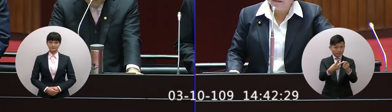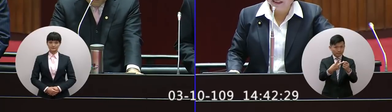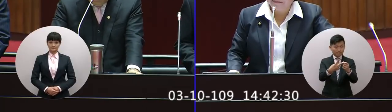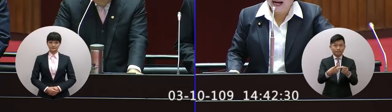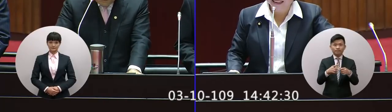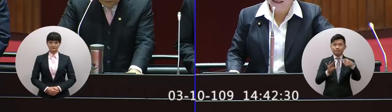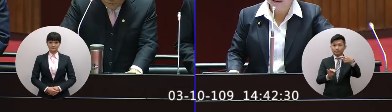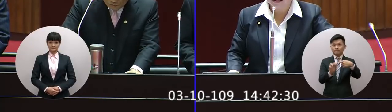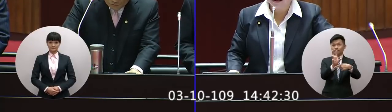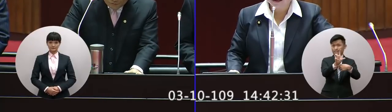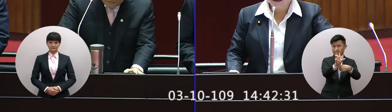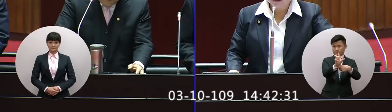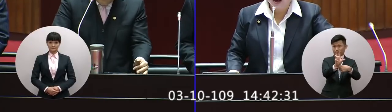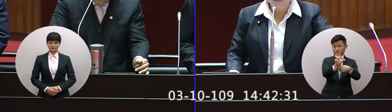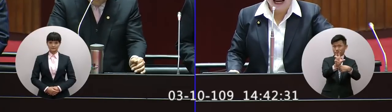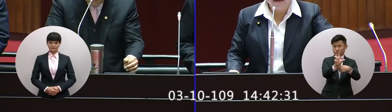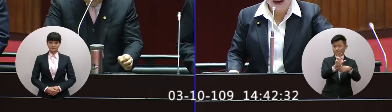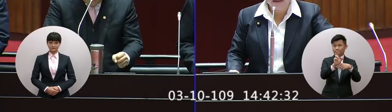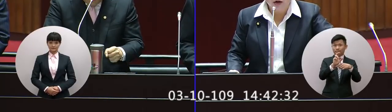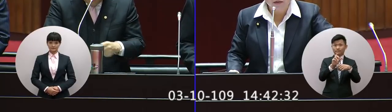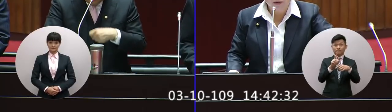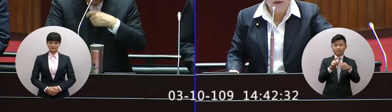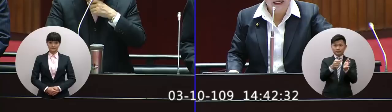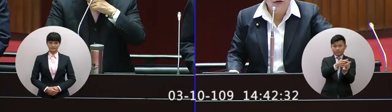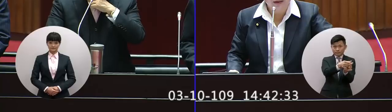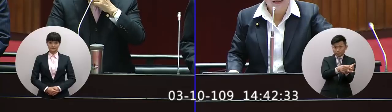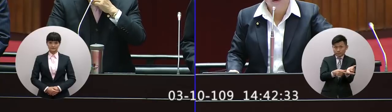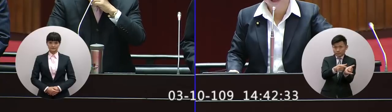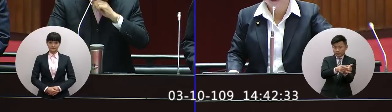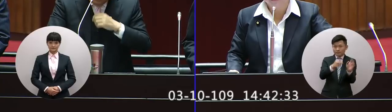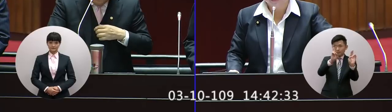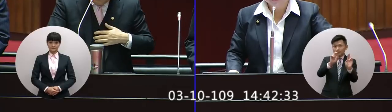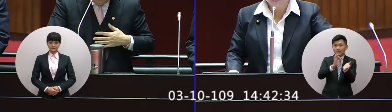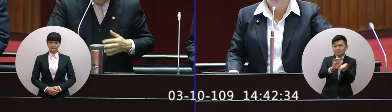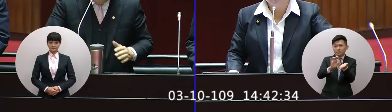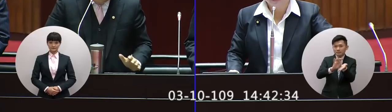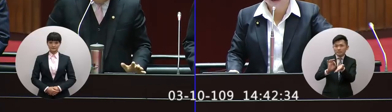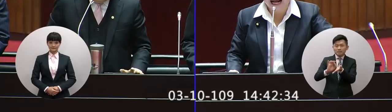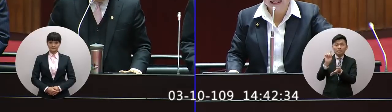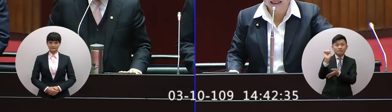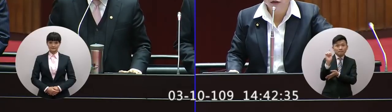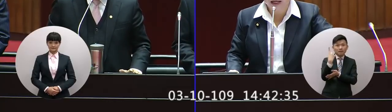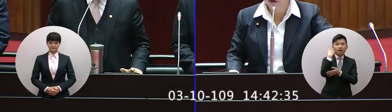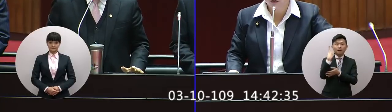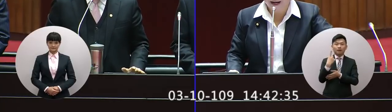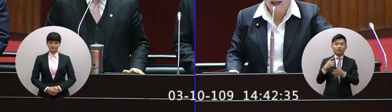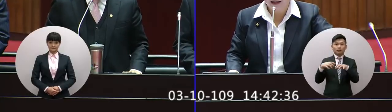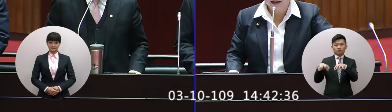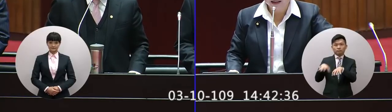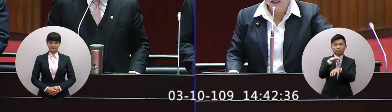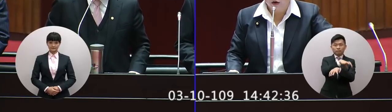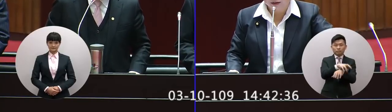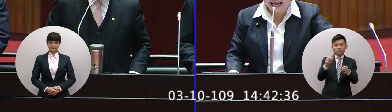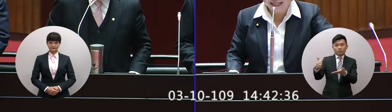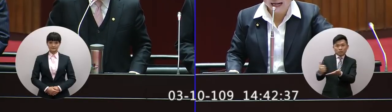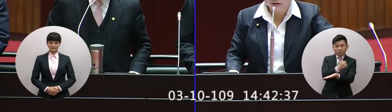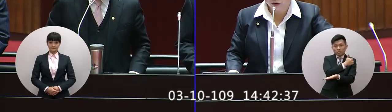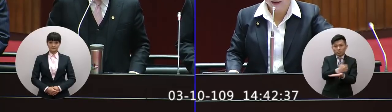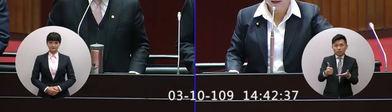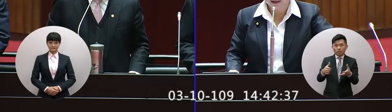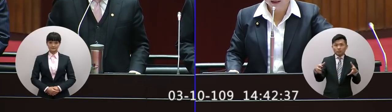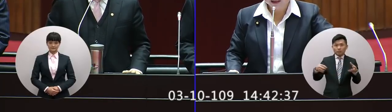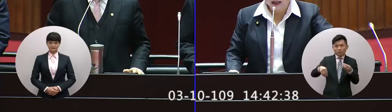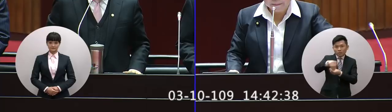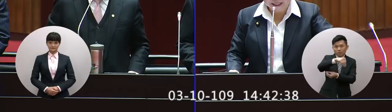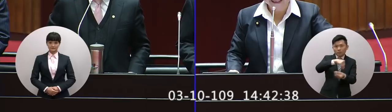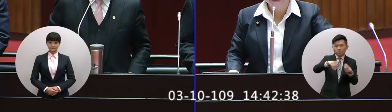您说80%中台湾中部地区的用电是由其他的地区来输配，有待商